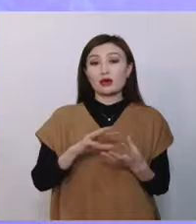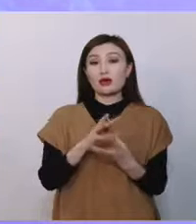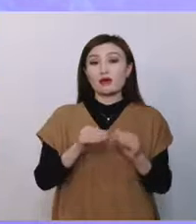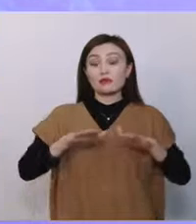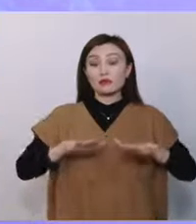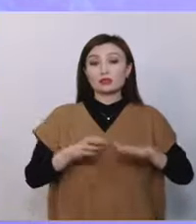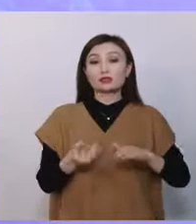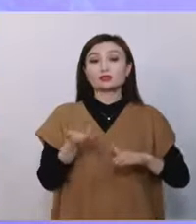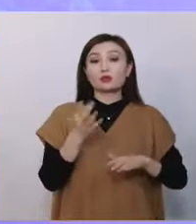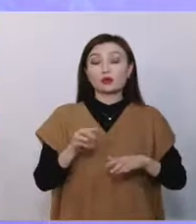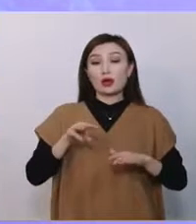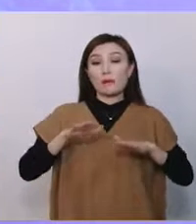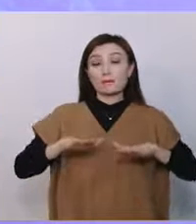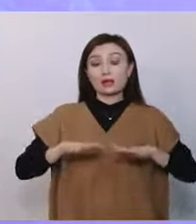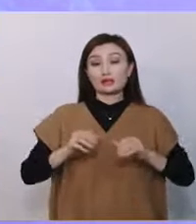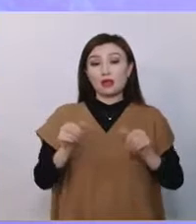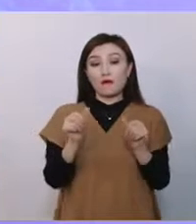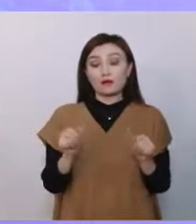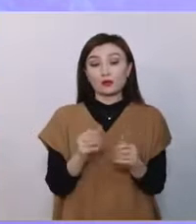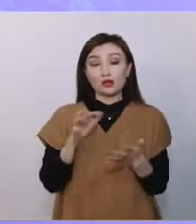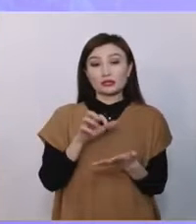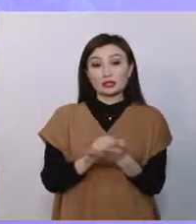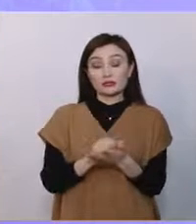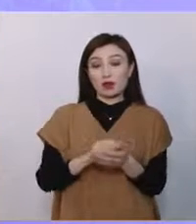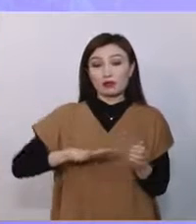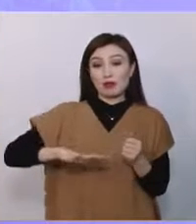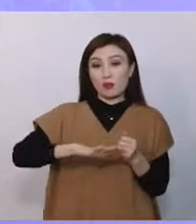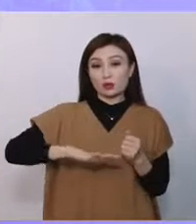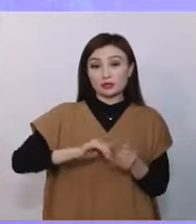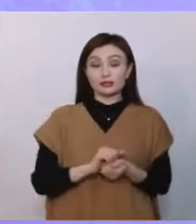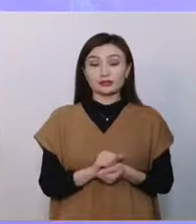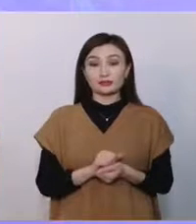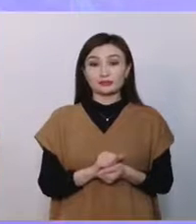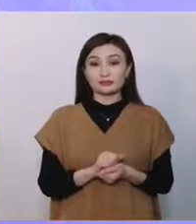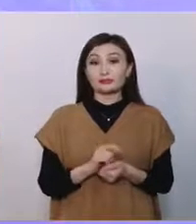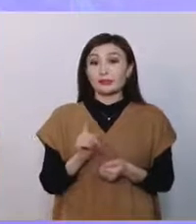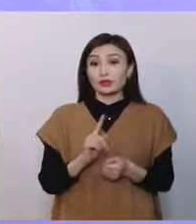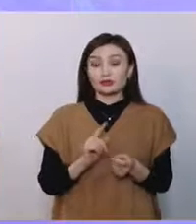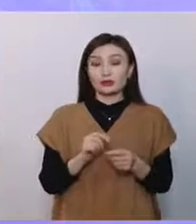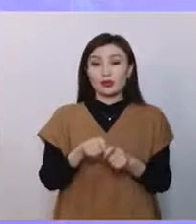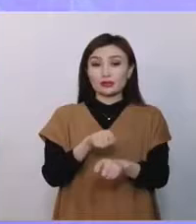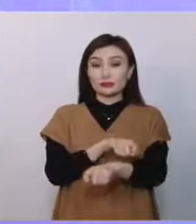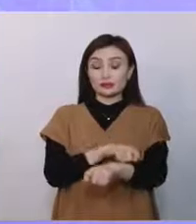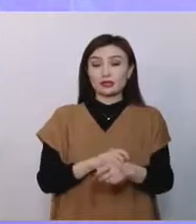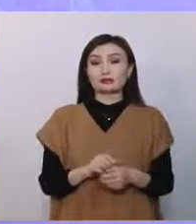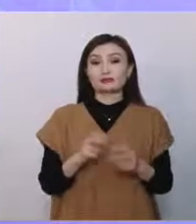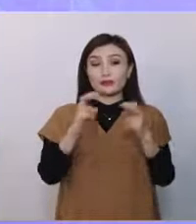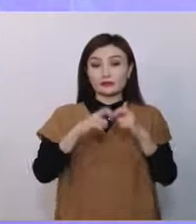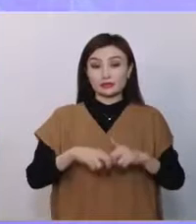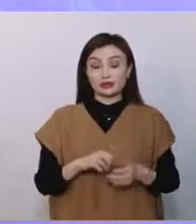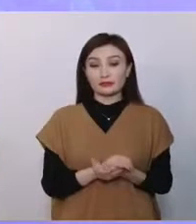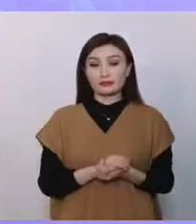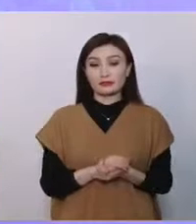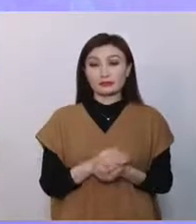показывает сколько места фигура занимает на плоскости что измеряем вычисляя площадь